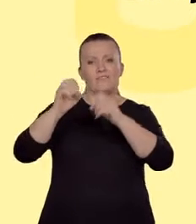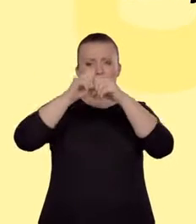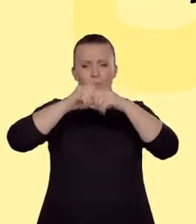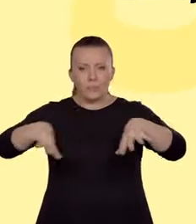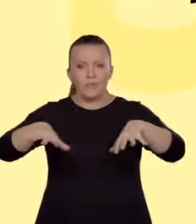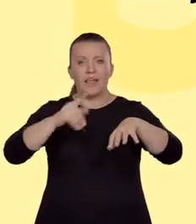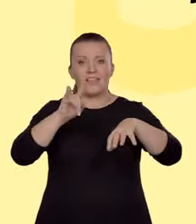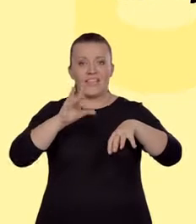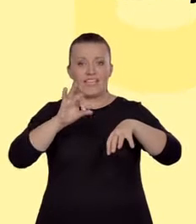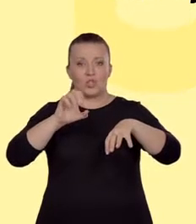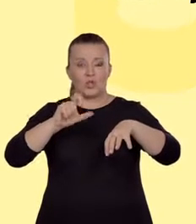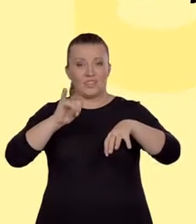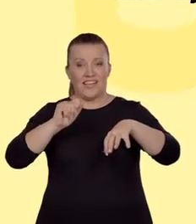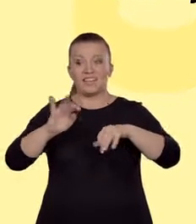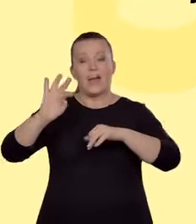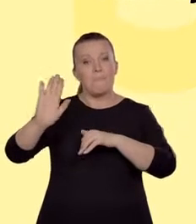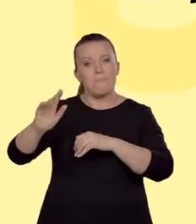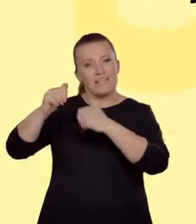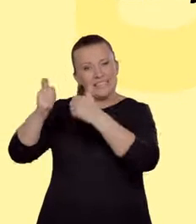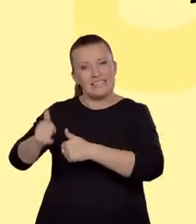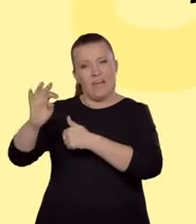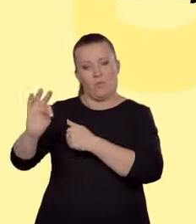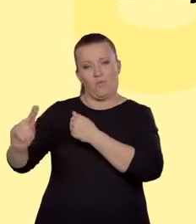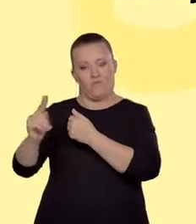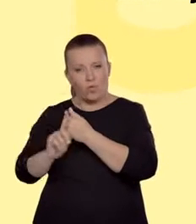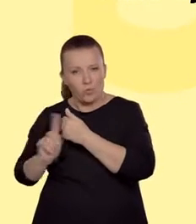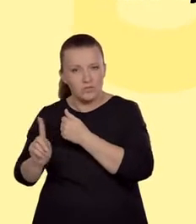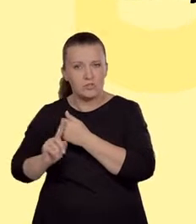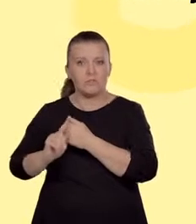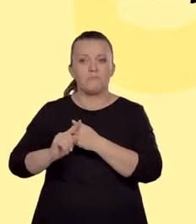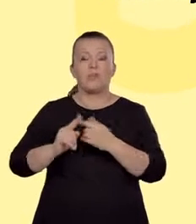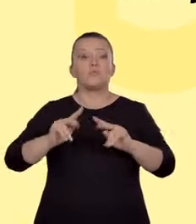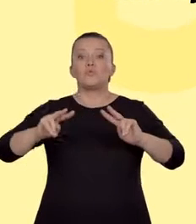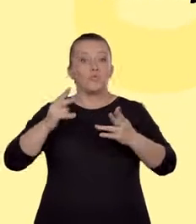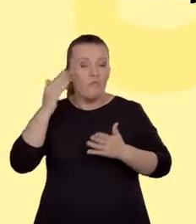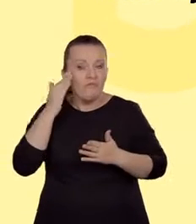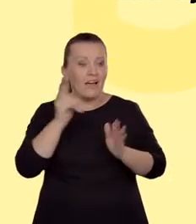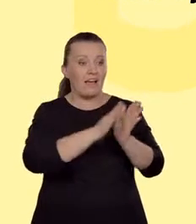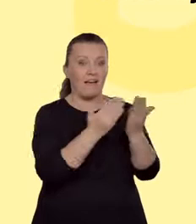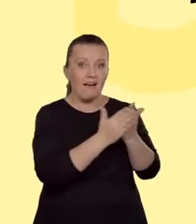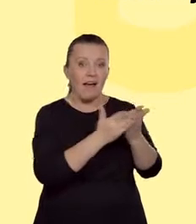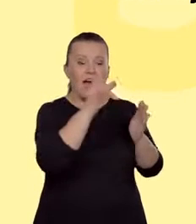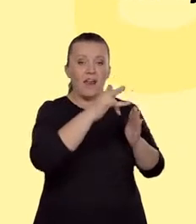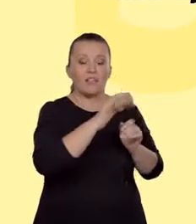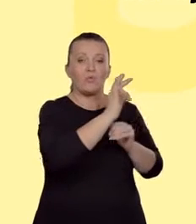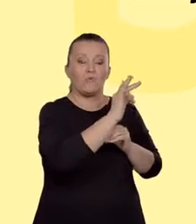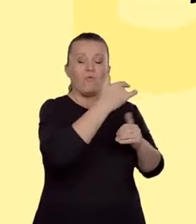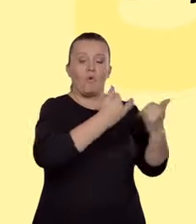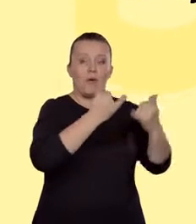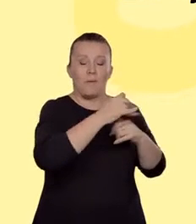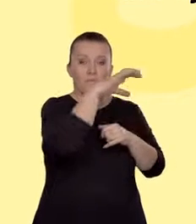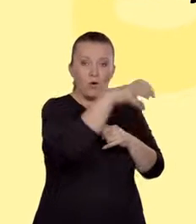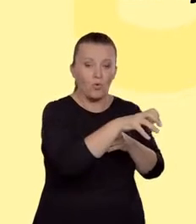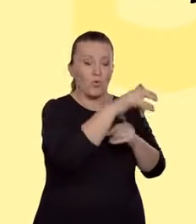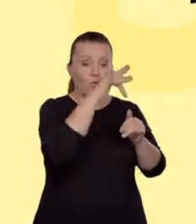stałą równowagi. Jej wartość należy znaleźć w karcie wybranych wzorów i stałych fizykochemicznych, którą